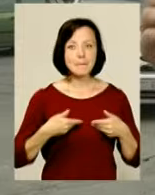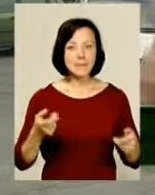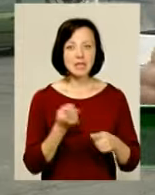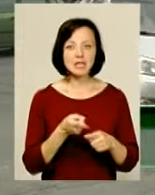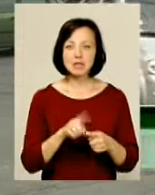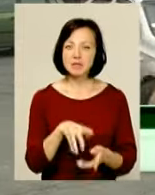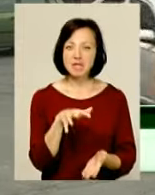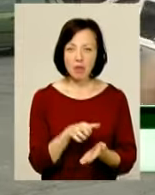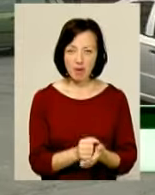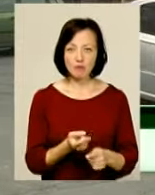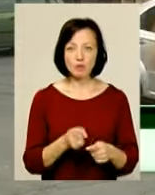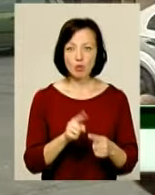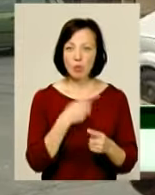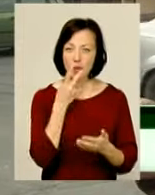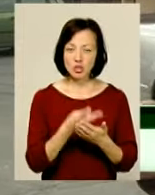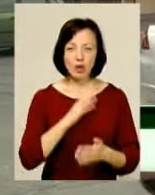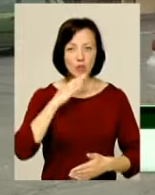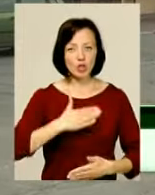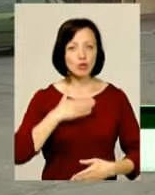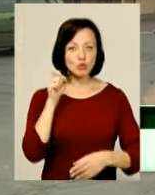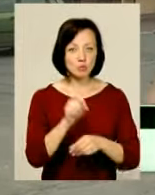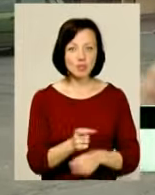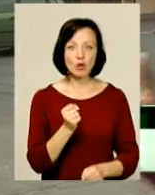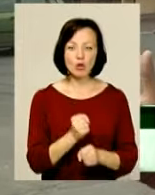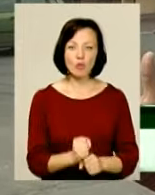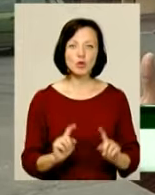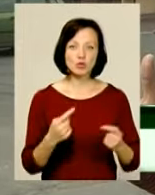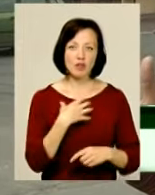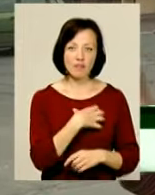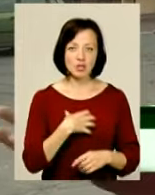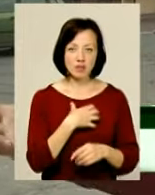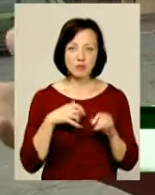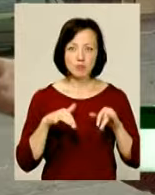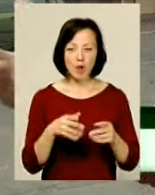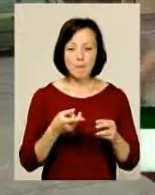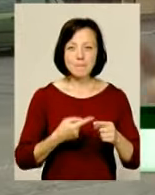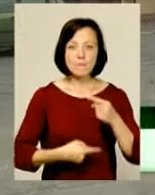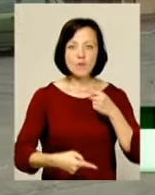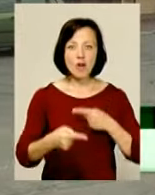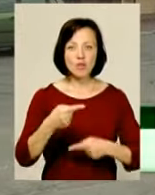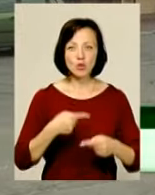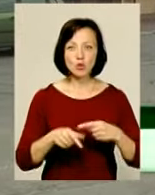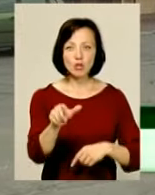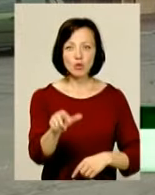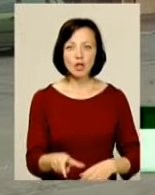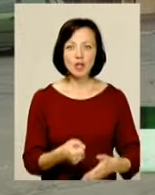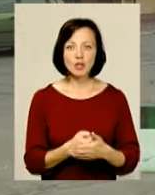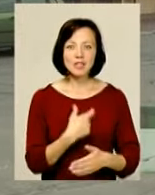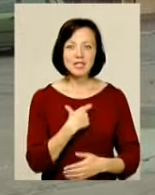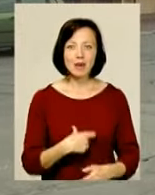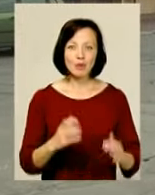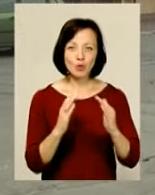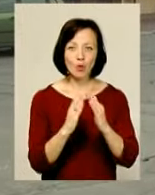і ми в цьому вбачаємо нашу місію. Ми робимо дуже важливу справу. Повернути людину до себе додому,